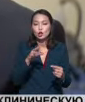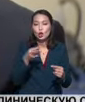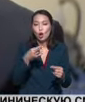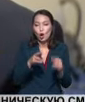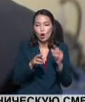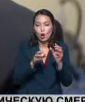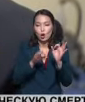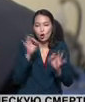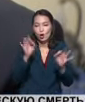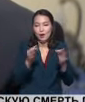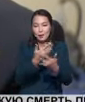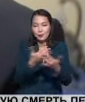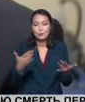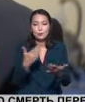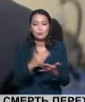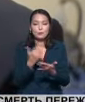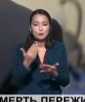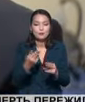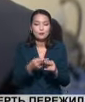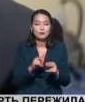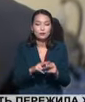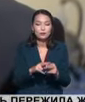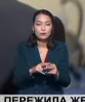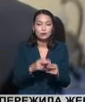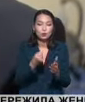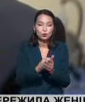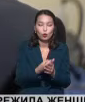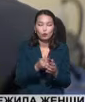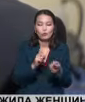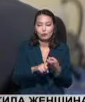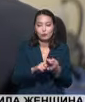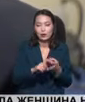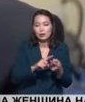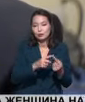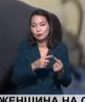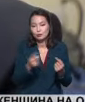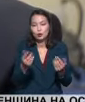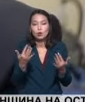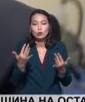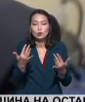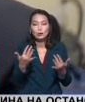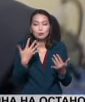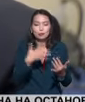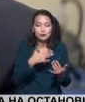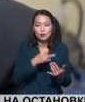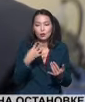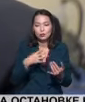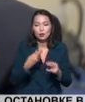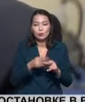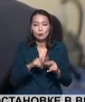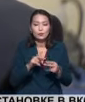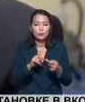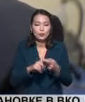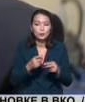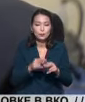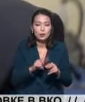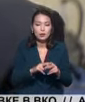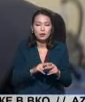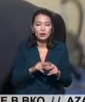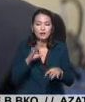или у каждого собственника может быть до 3-4 паев. То есть 1500 килограмм, сейчас это как бы цифра может и не звучит, но